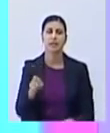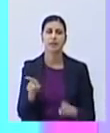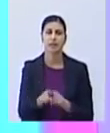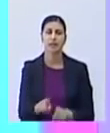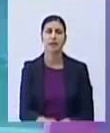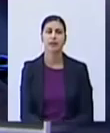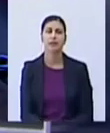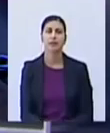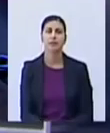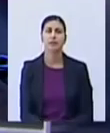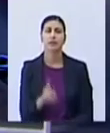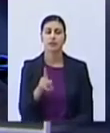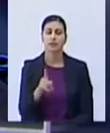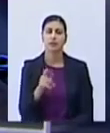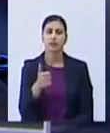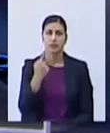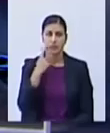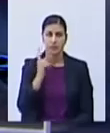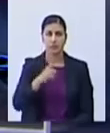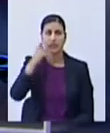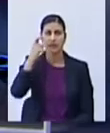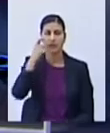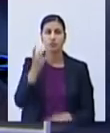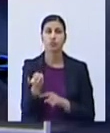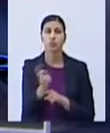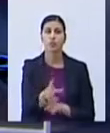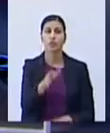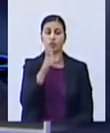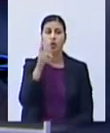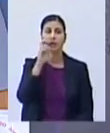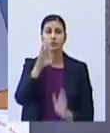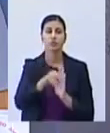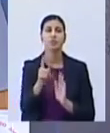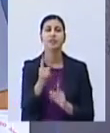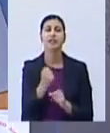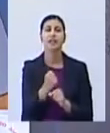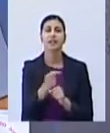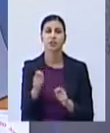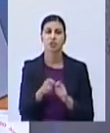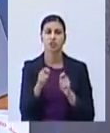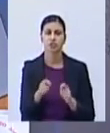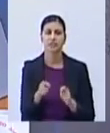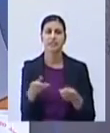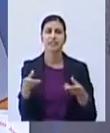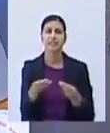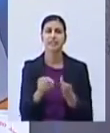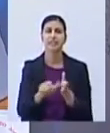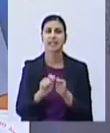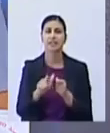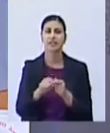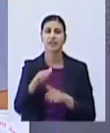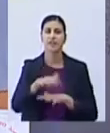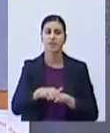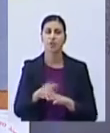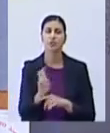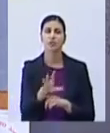თქვენ იცით რომ ბიჭინა პრობლემა უშევდება. ივანიშვილი მოვიდა თუ არა ხელისუფლებაში პირველი რა გააკეთა მან შექმნა თანაინვესტირების ფონდი. გახსოვთ